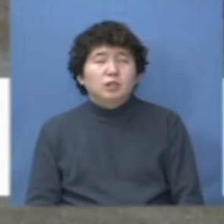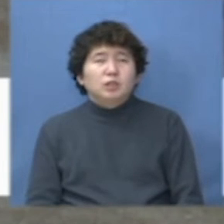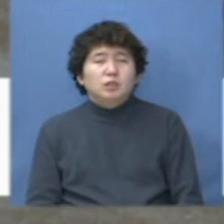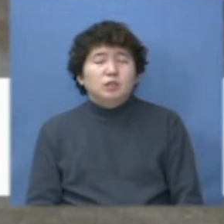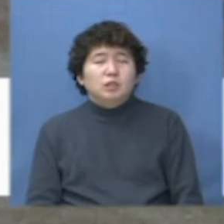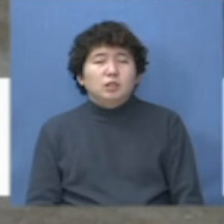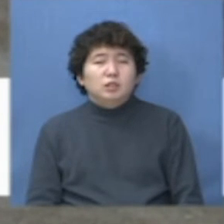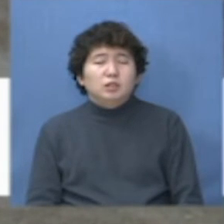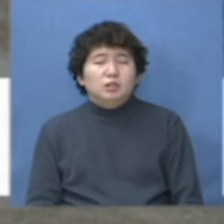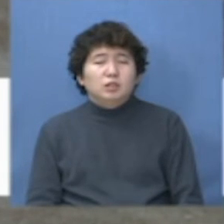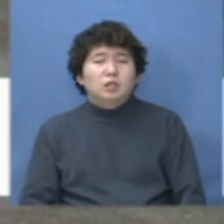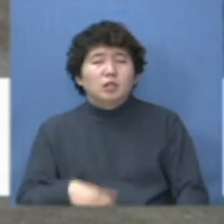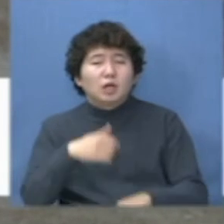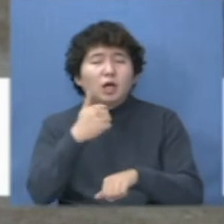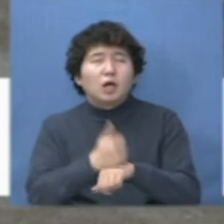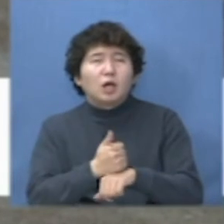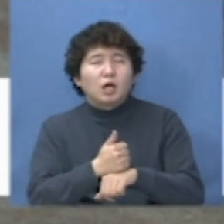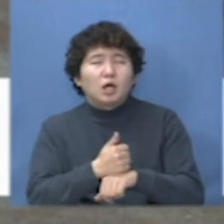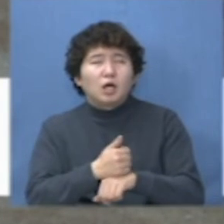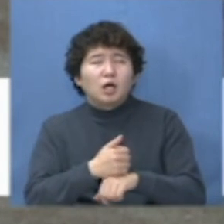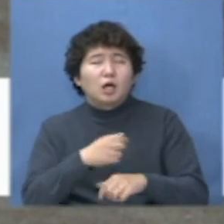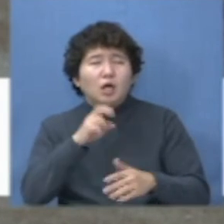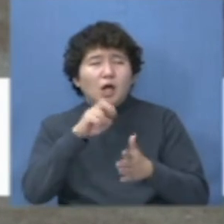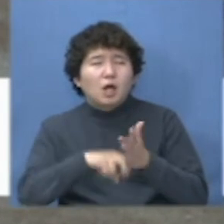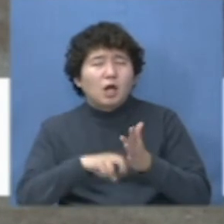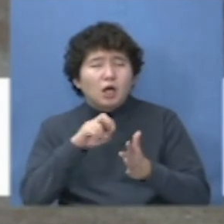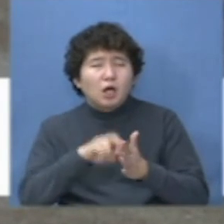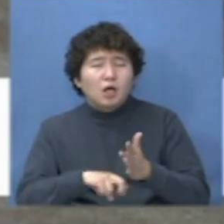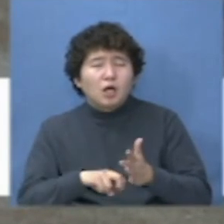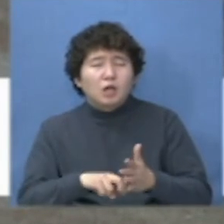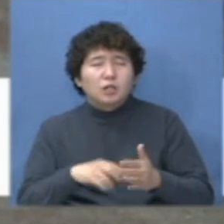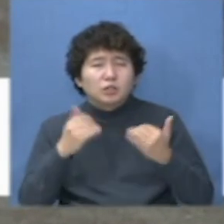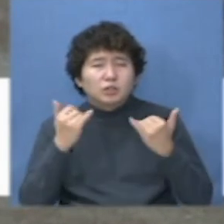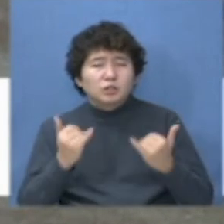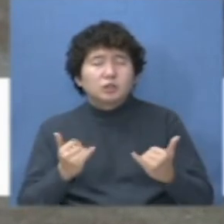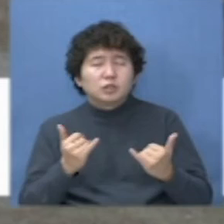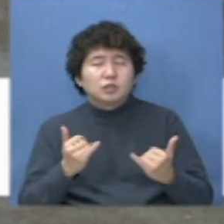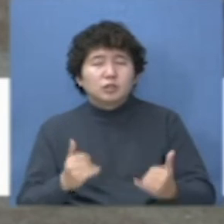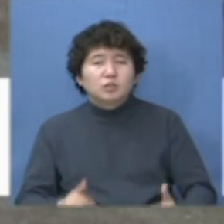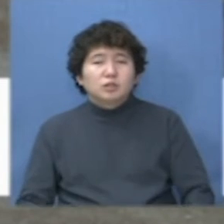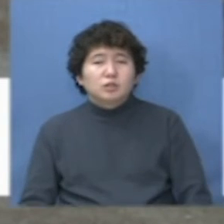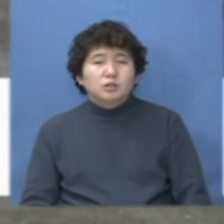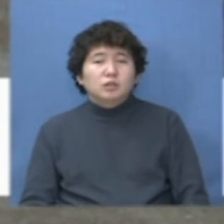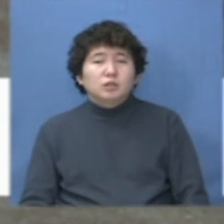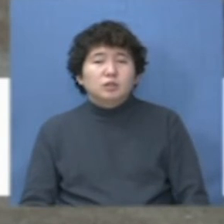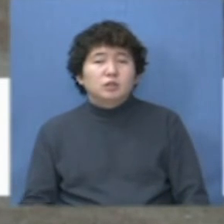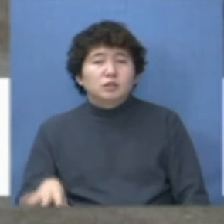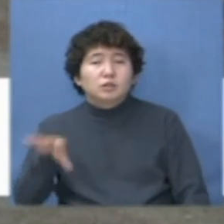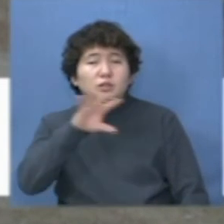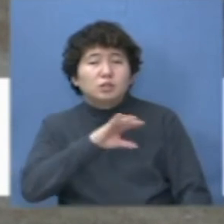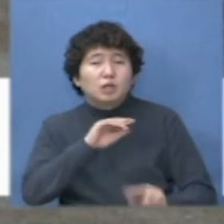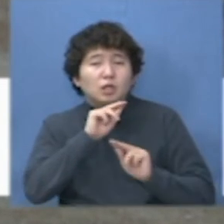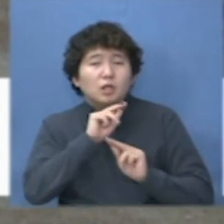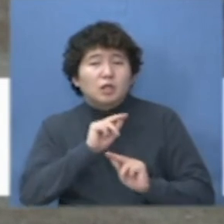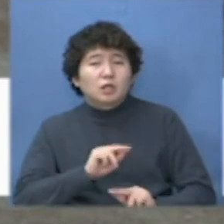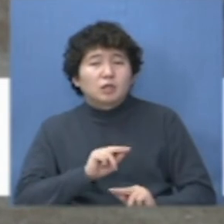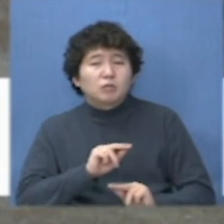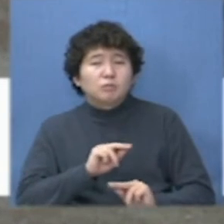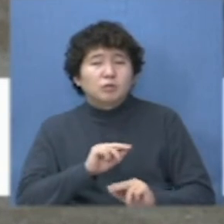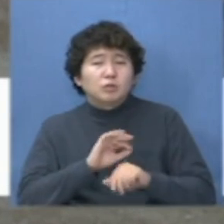электр орталығының басшылары ешбір шараны қолданбағандықтан қазір қазандықты іске қосу үшін барлық жұмыстар жүргізілуде.